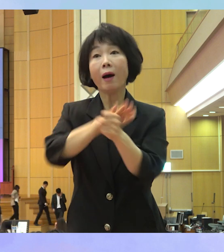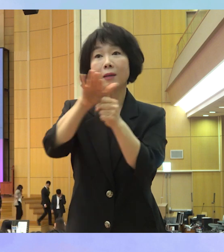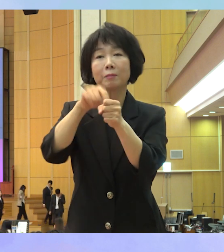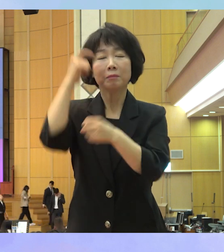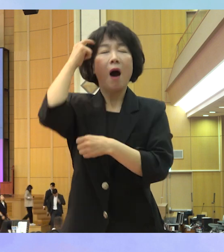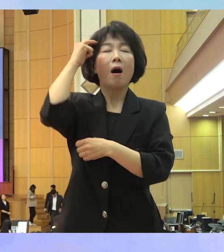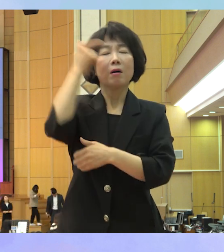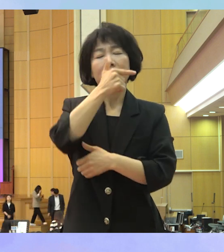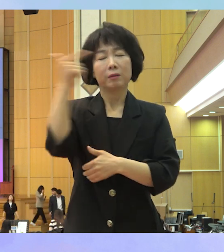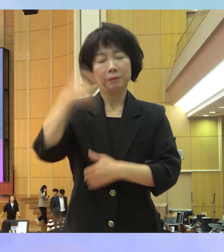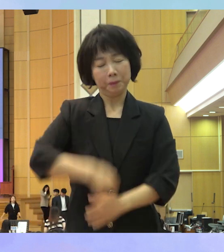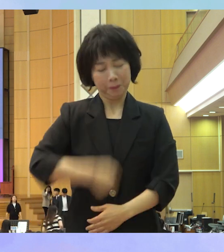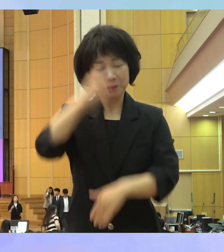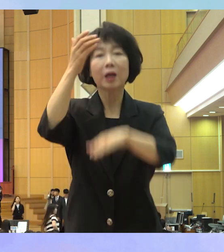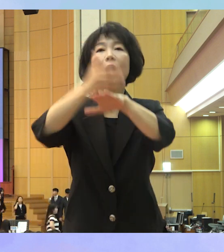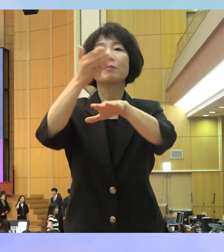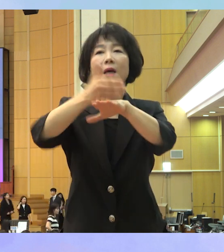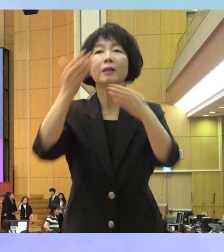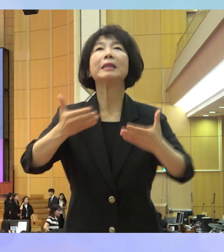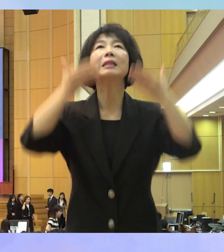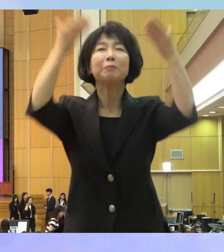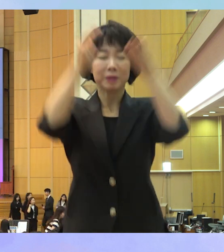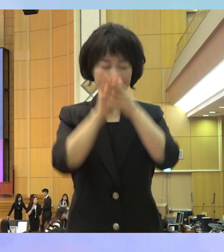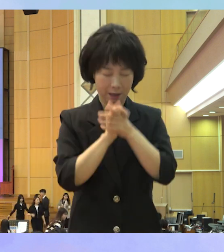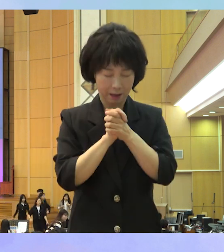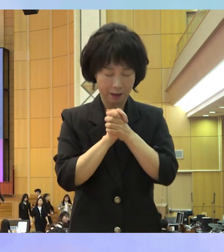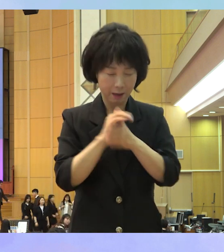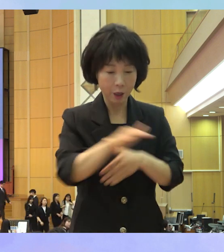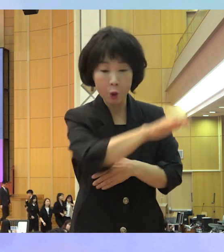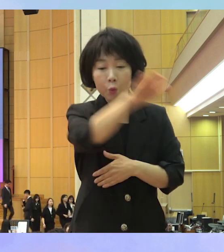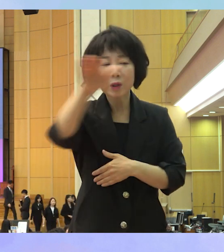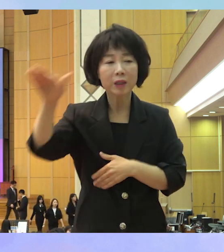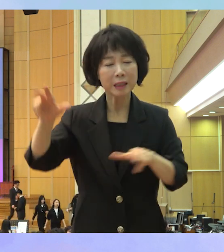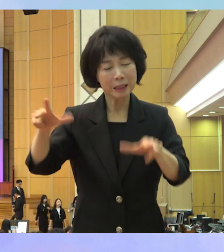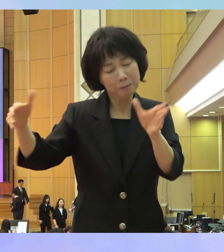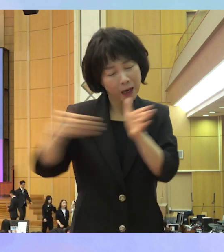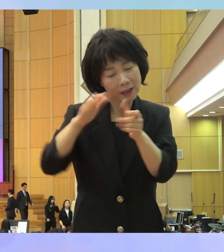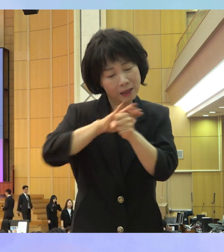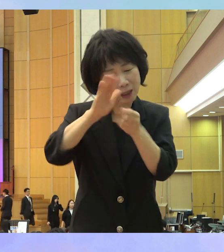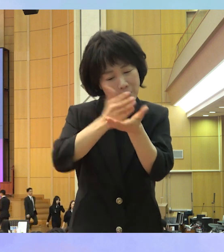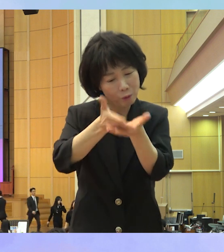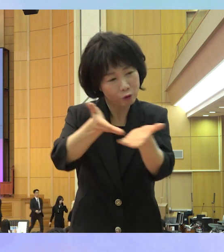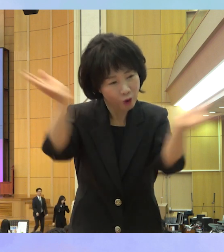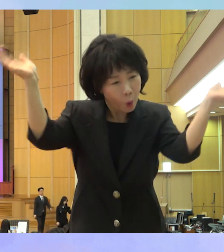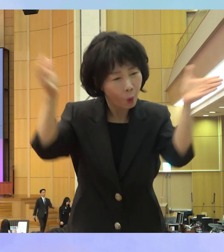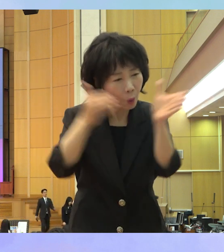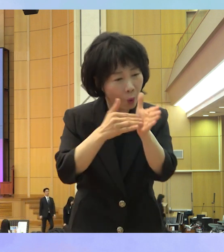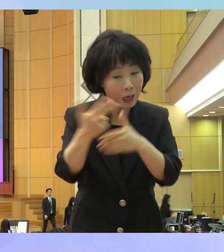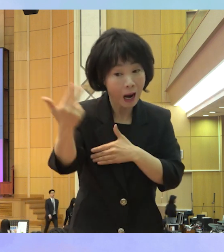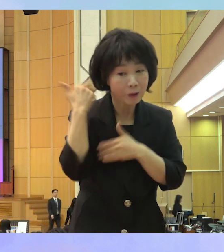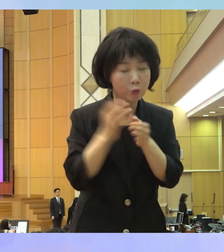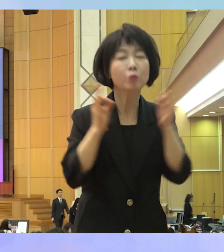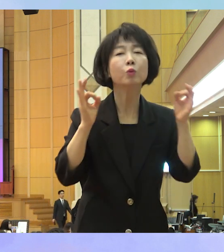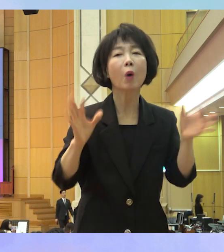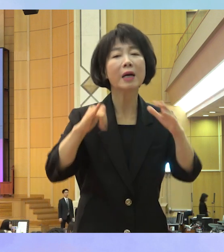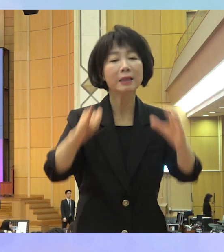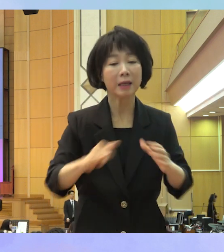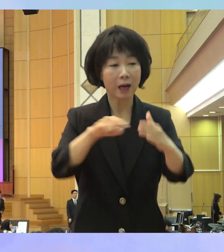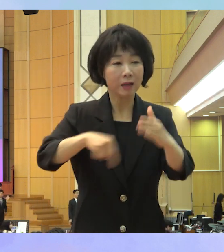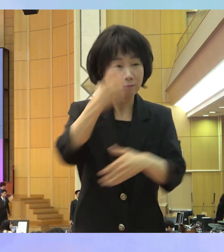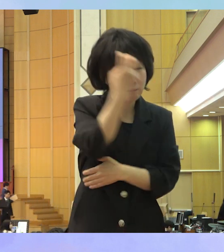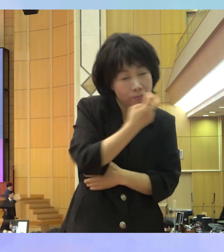사랑을 진심으로 고맙고 감사를 드립니다. 저희들이 무엇이었는지 처럼 사랑하셔서 지난 한 주일 동안 다 세상